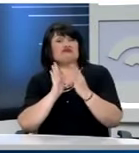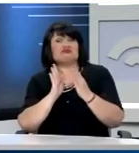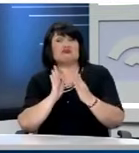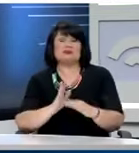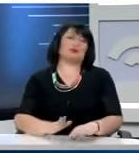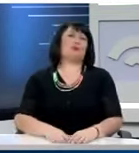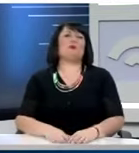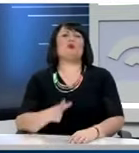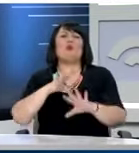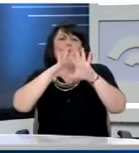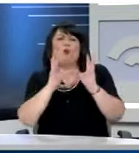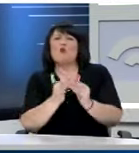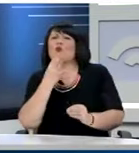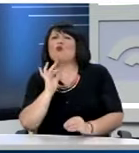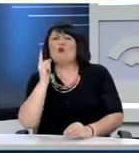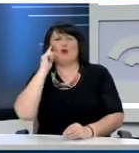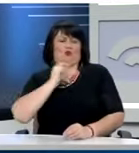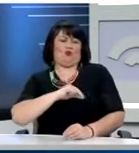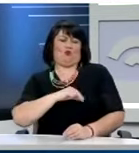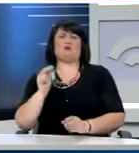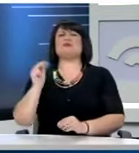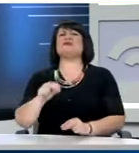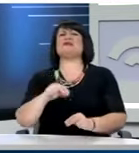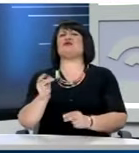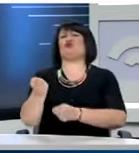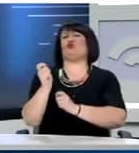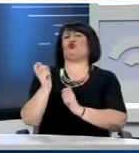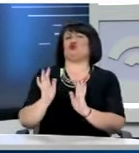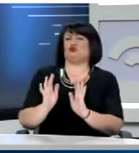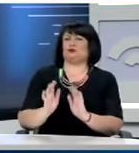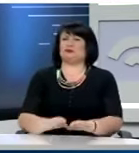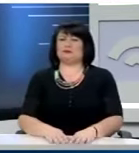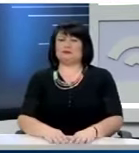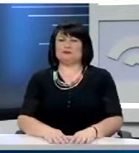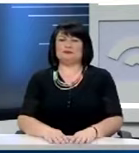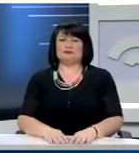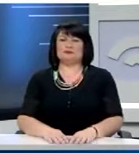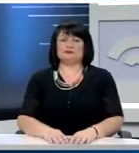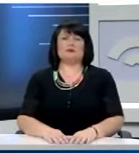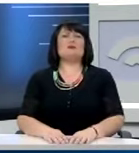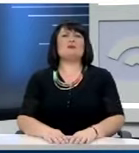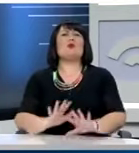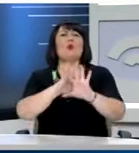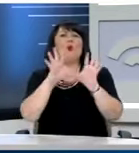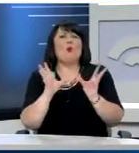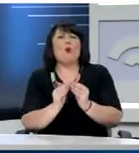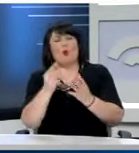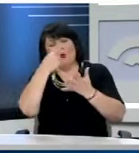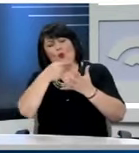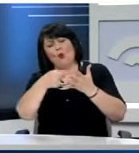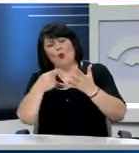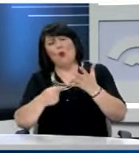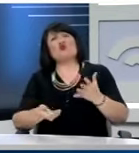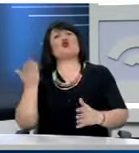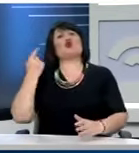Και όλα αυτά τα κάνατε για λόγους ψηφοθυρικούς. Δεν έχετε αφήσει τίποτα που να μην κάνατε ως αρχηγός